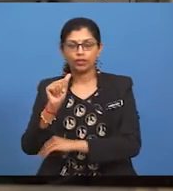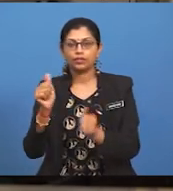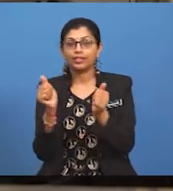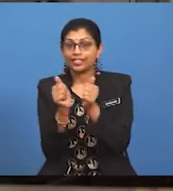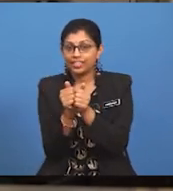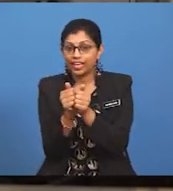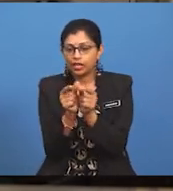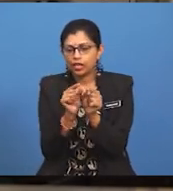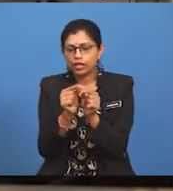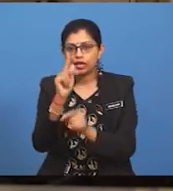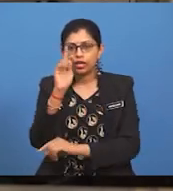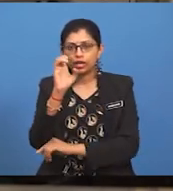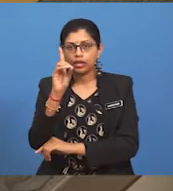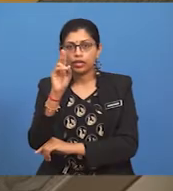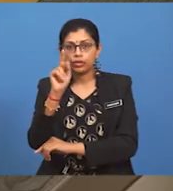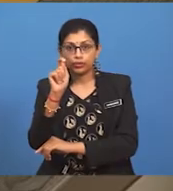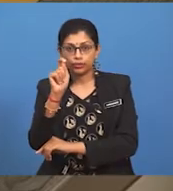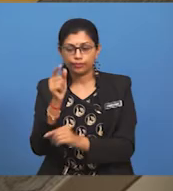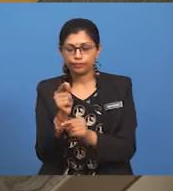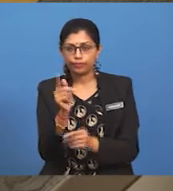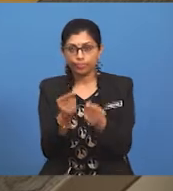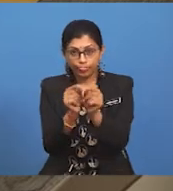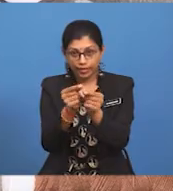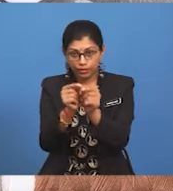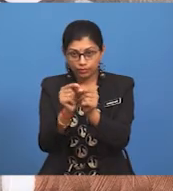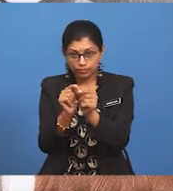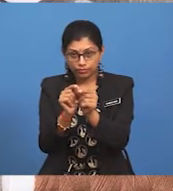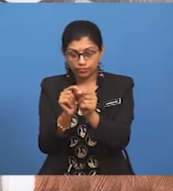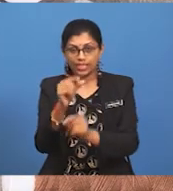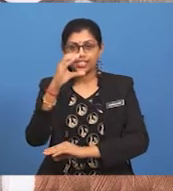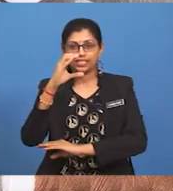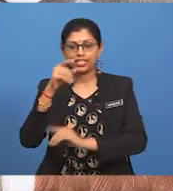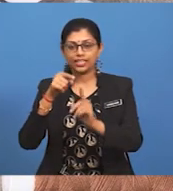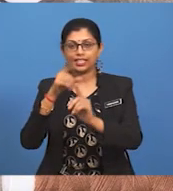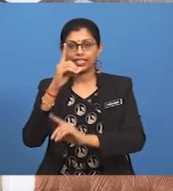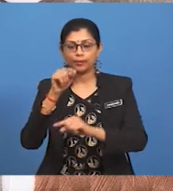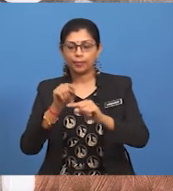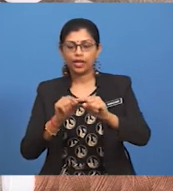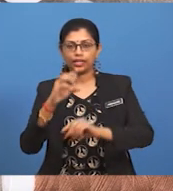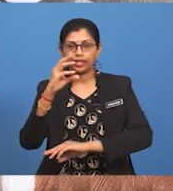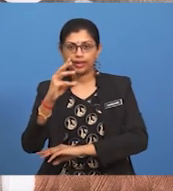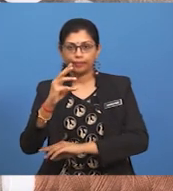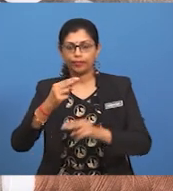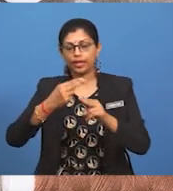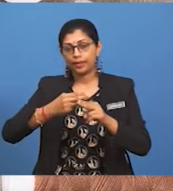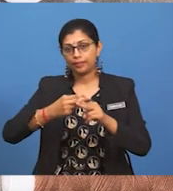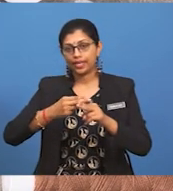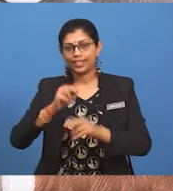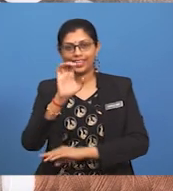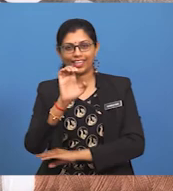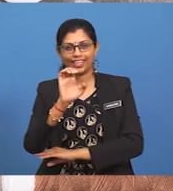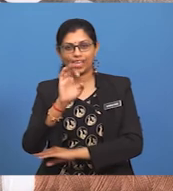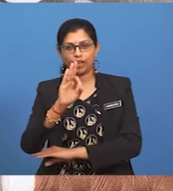kedut di kepala lengan. C ke D bahagi 6 dan labelkan